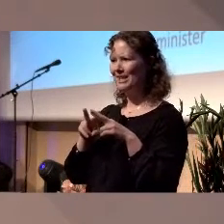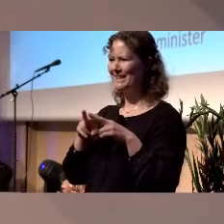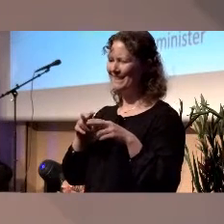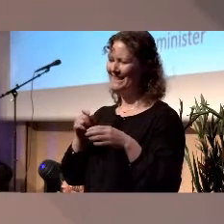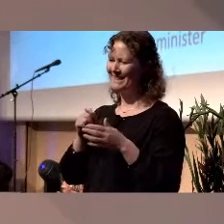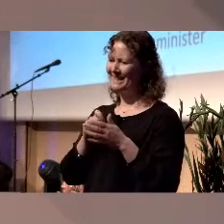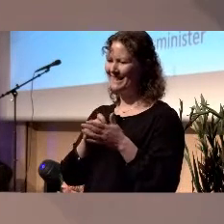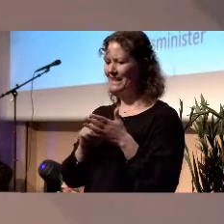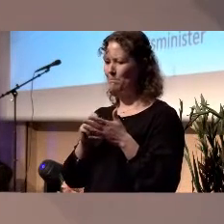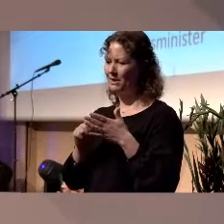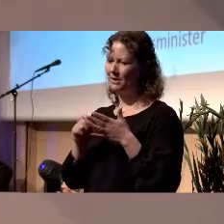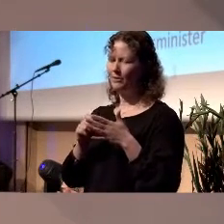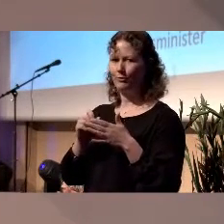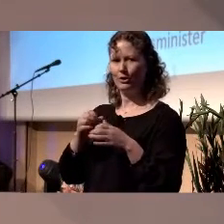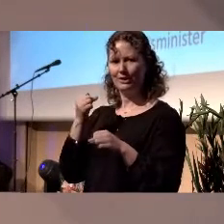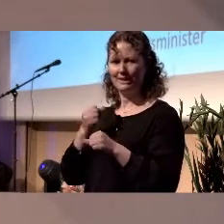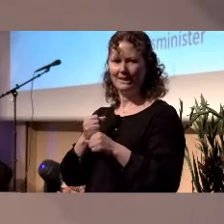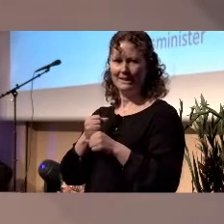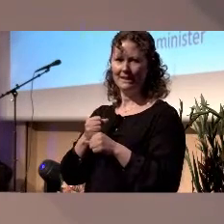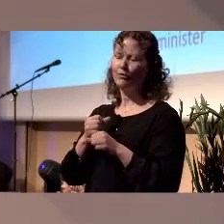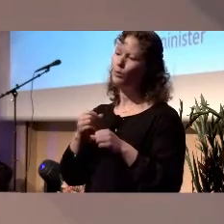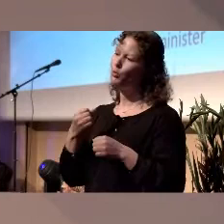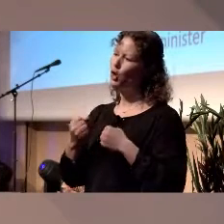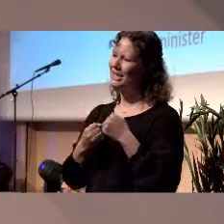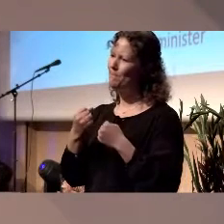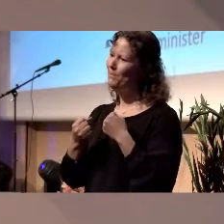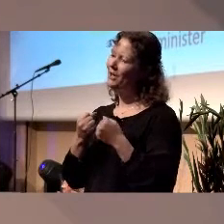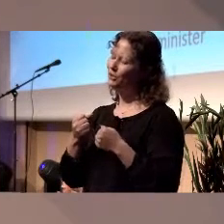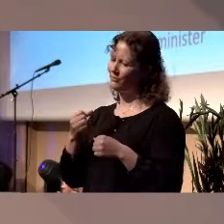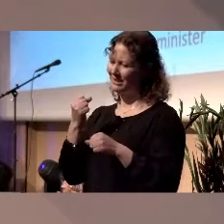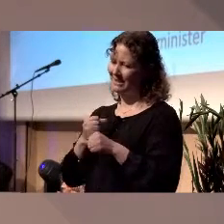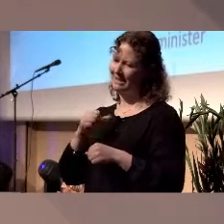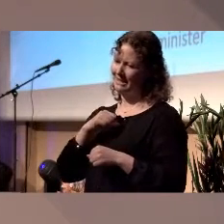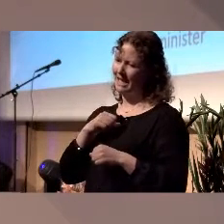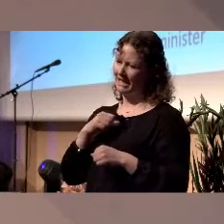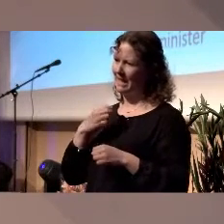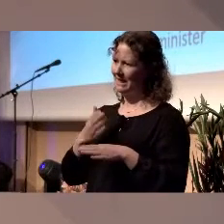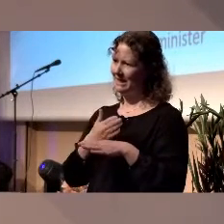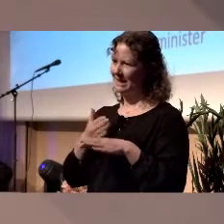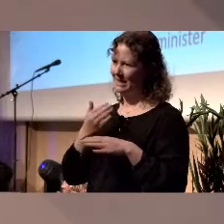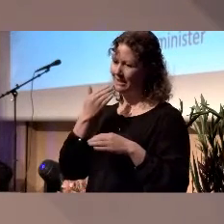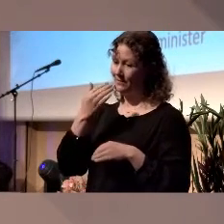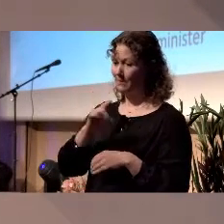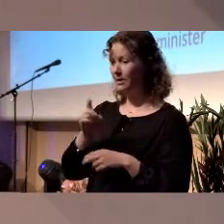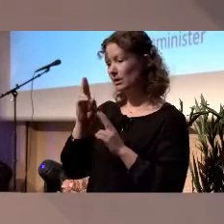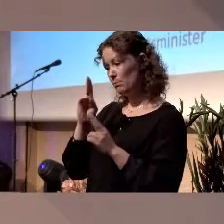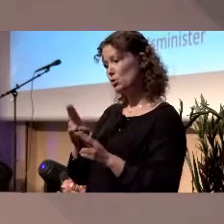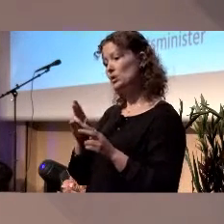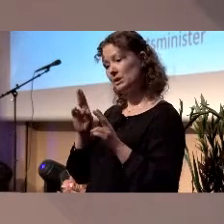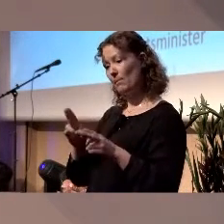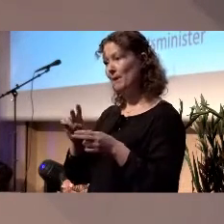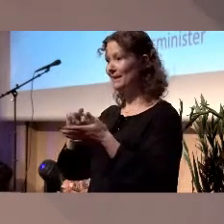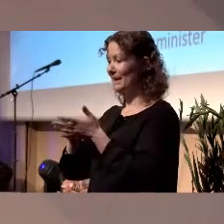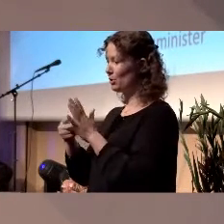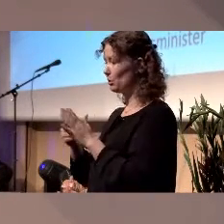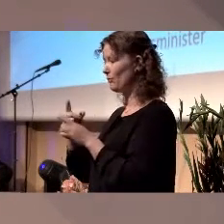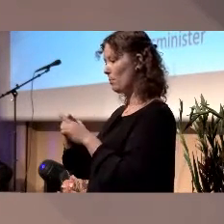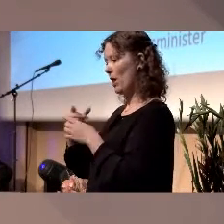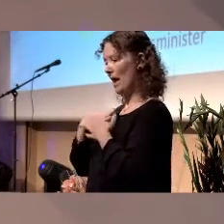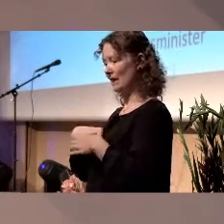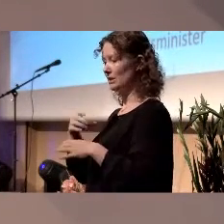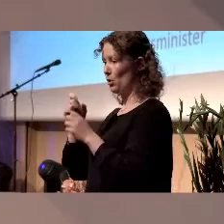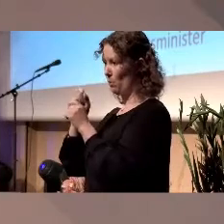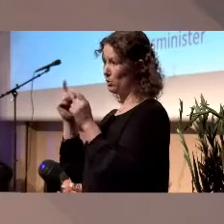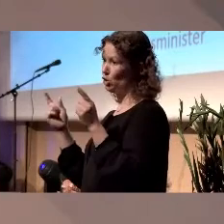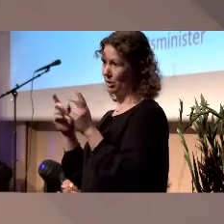egen fremgang i trening eller annet på mobilen. Det går altså å ha akkurat de samme typen teknologi for å måle helseopplysninger og se fremgang